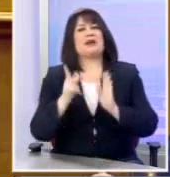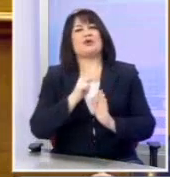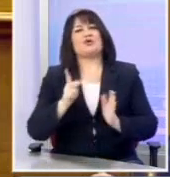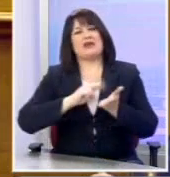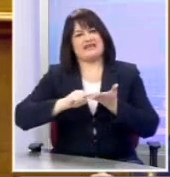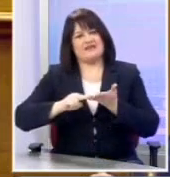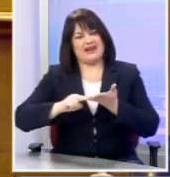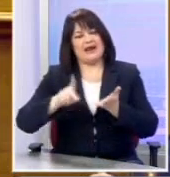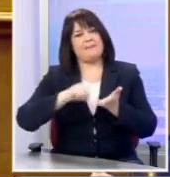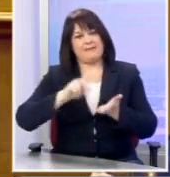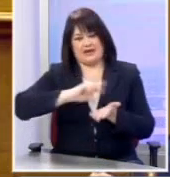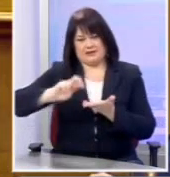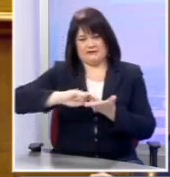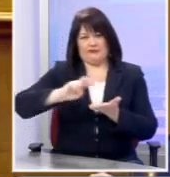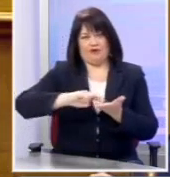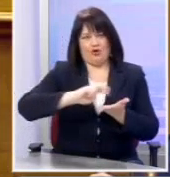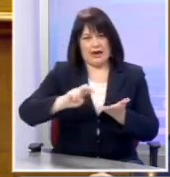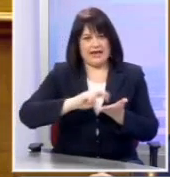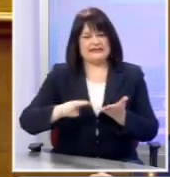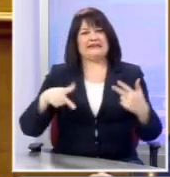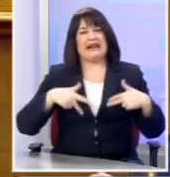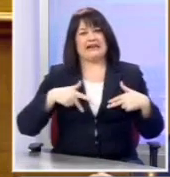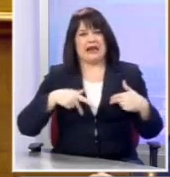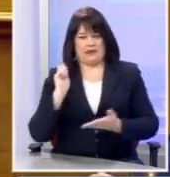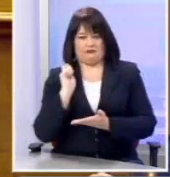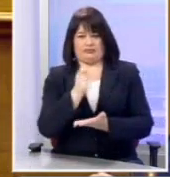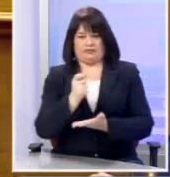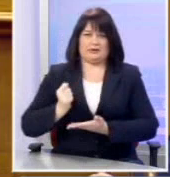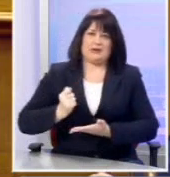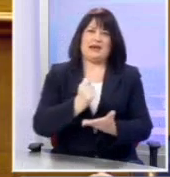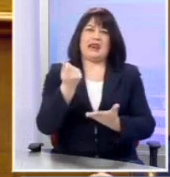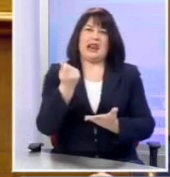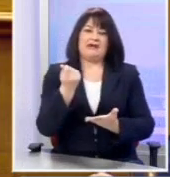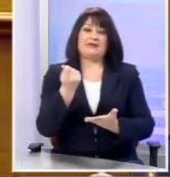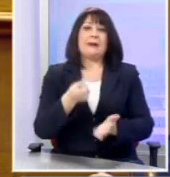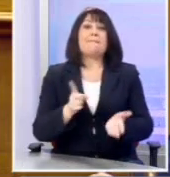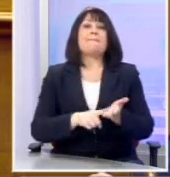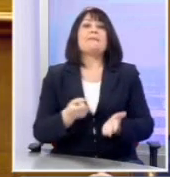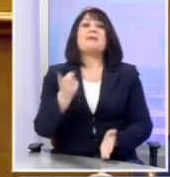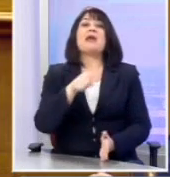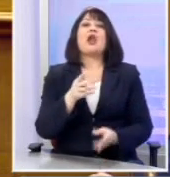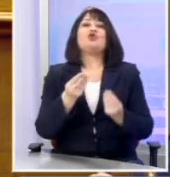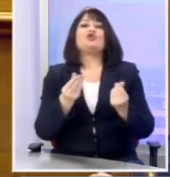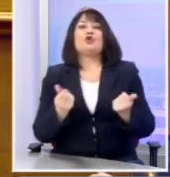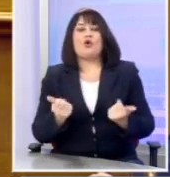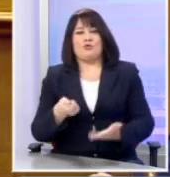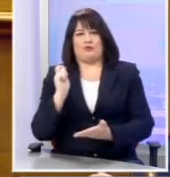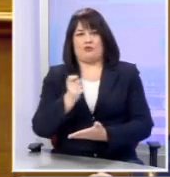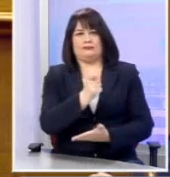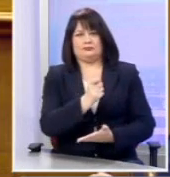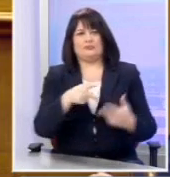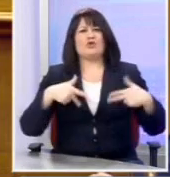τις εισφορές και την κρατική χρηματοδότηση, να βρει πρόσθετους πόρους επιπλέον των